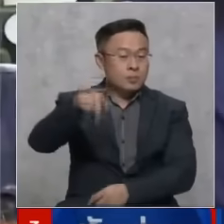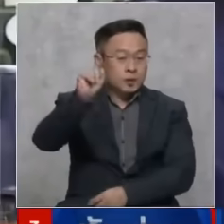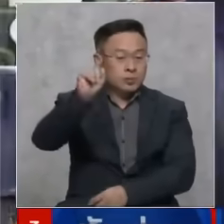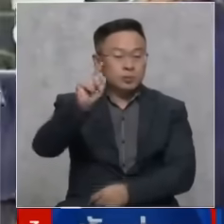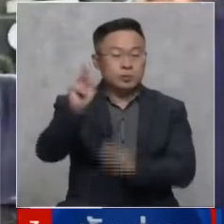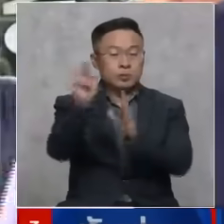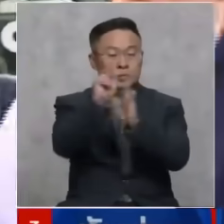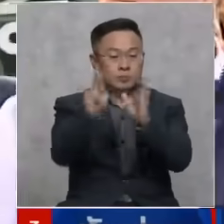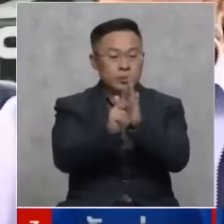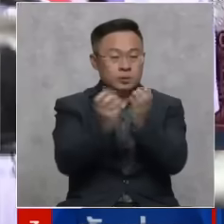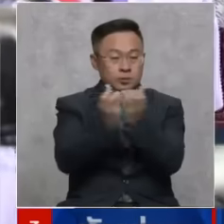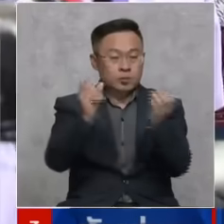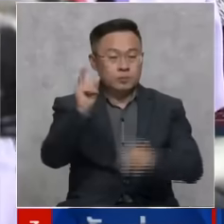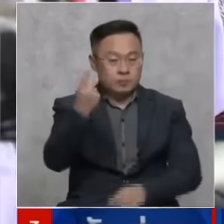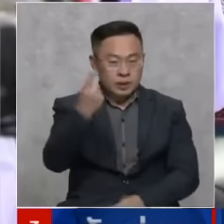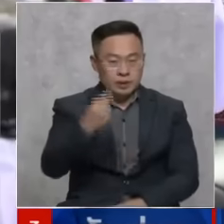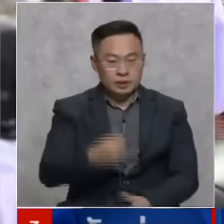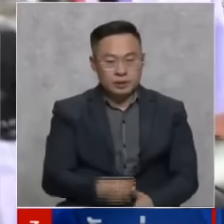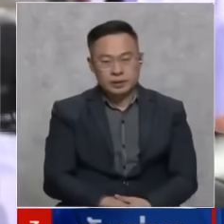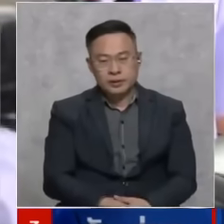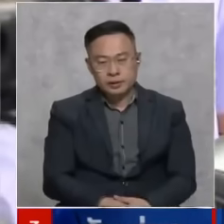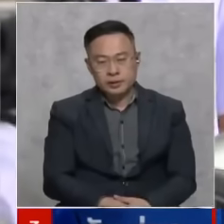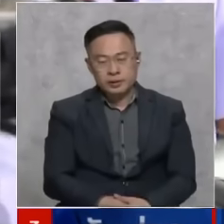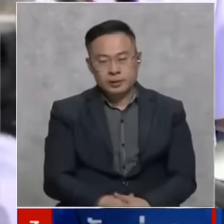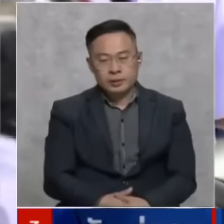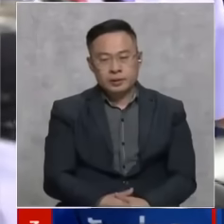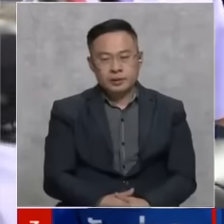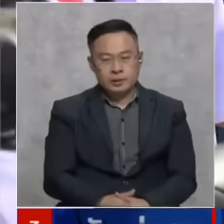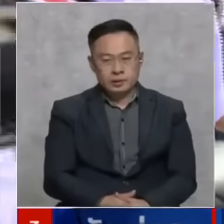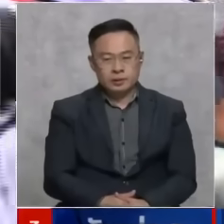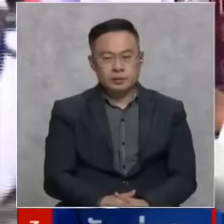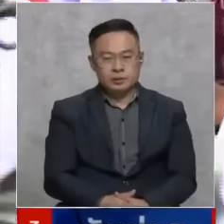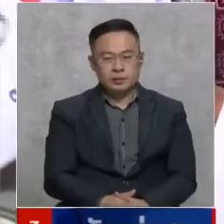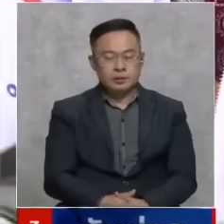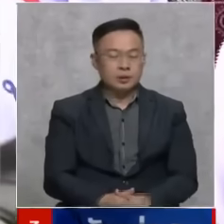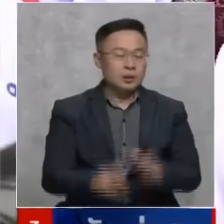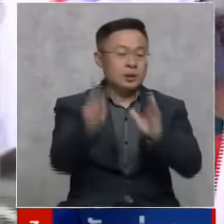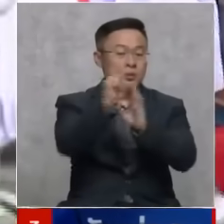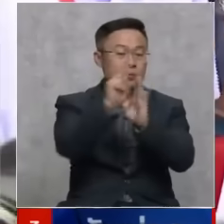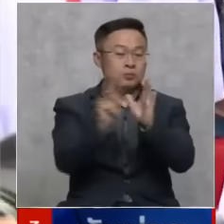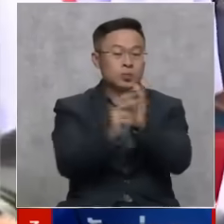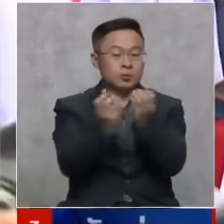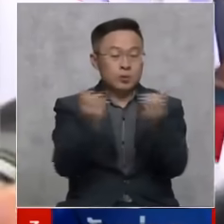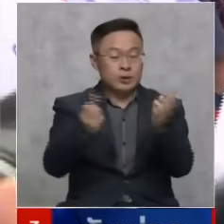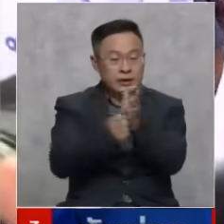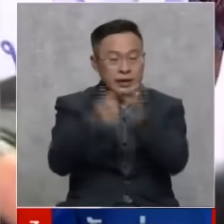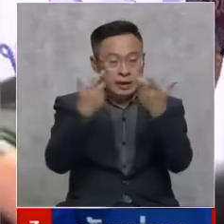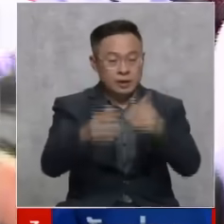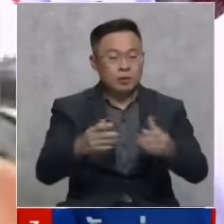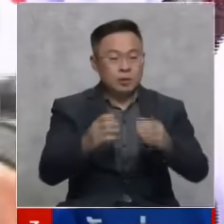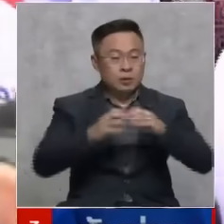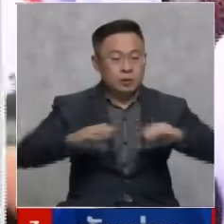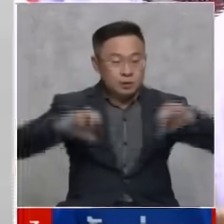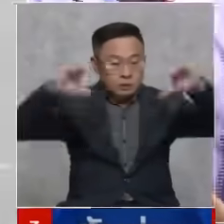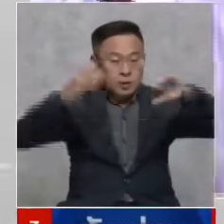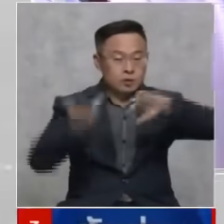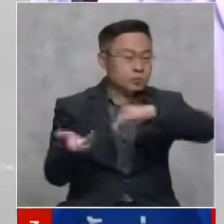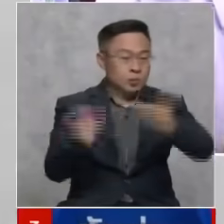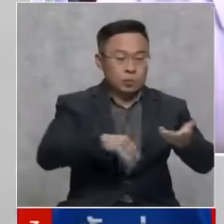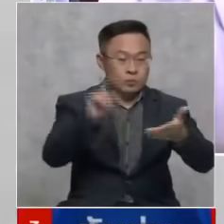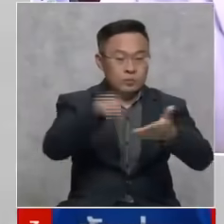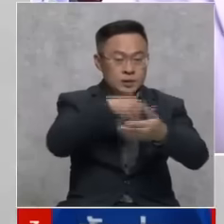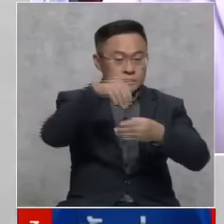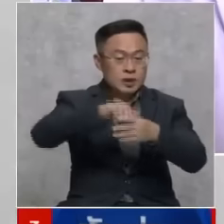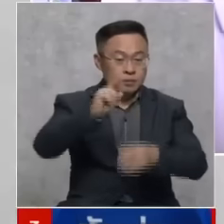บับใหม่และใช้เกิดประโยชน ์นี่แหละค่ะก็ไม่สามารถตอบได้นะคะแก้เสร็จแล้วพรรคร่วมรัฐบาลจะยุบสภาหรือไม่อย่างไรคุณผู้